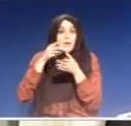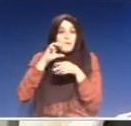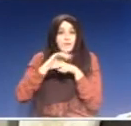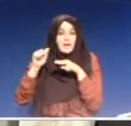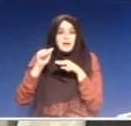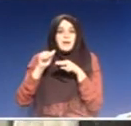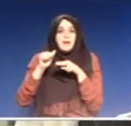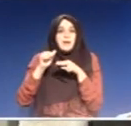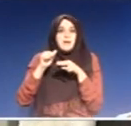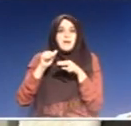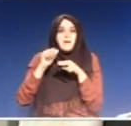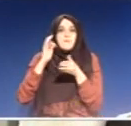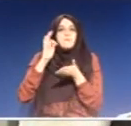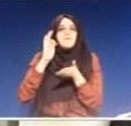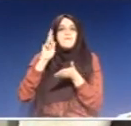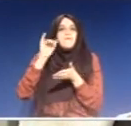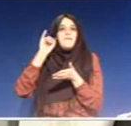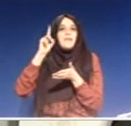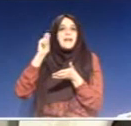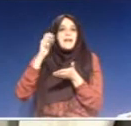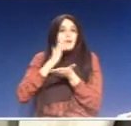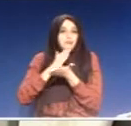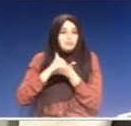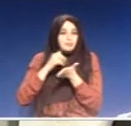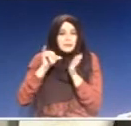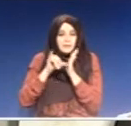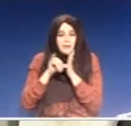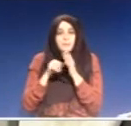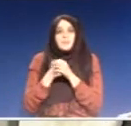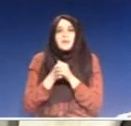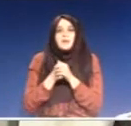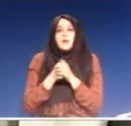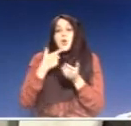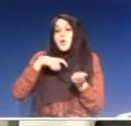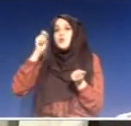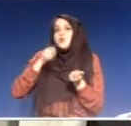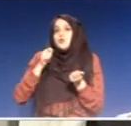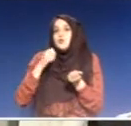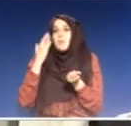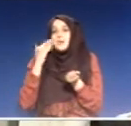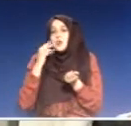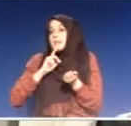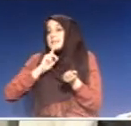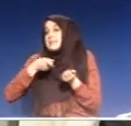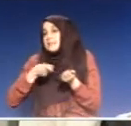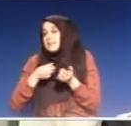يعينه القاضي طبقا للقانون 08-09 ذكرنا قبل حين